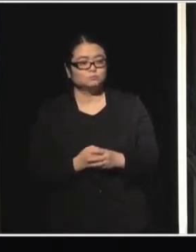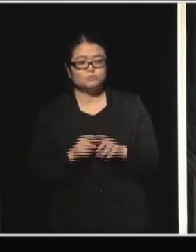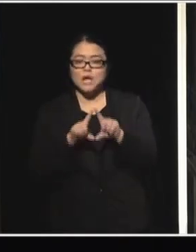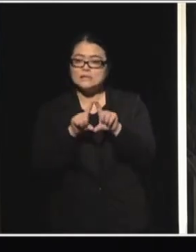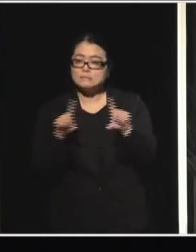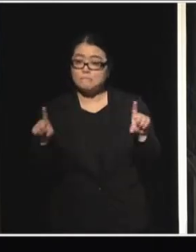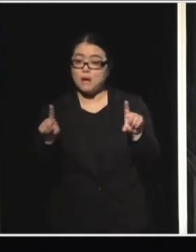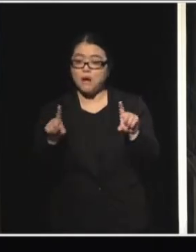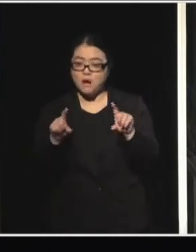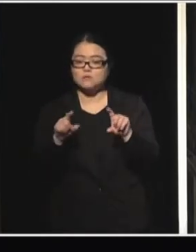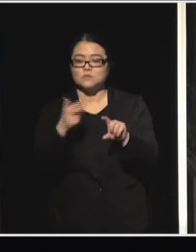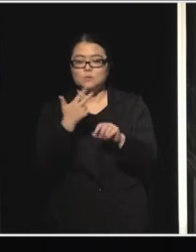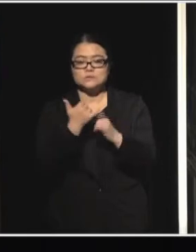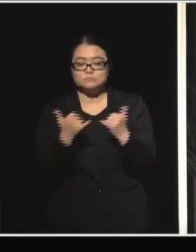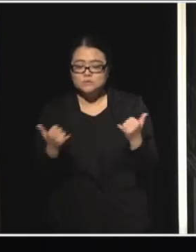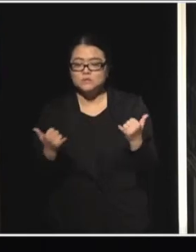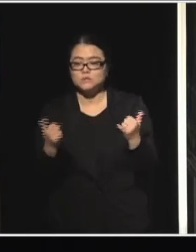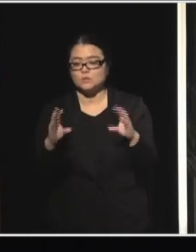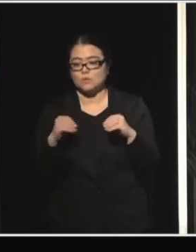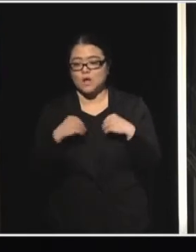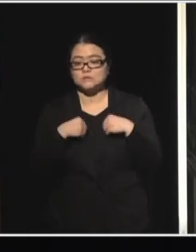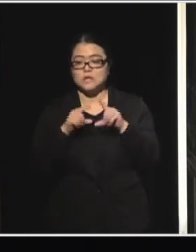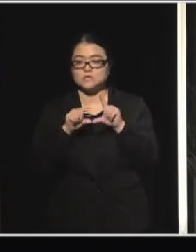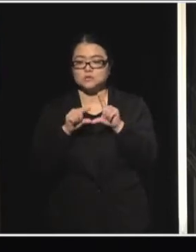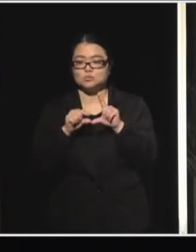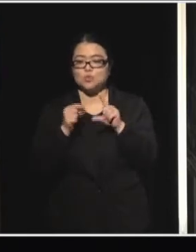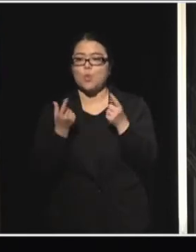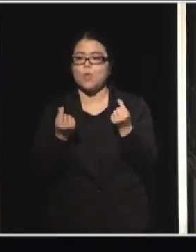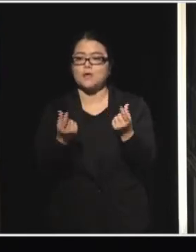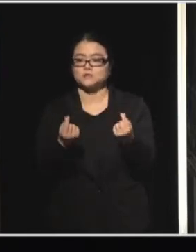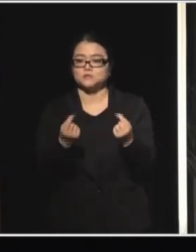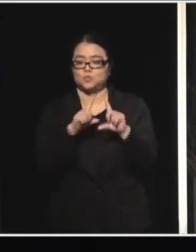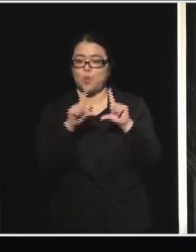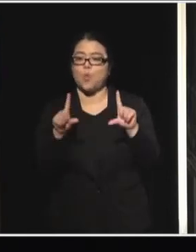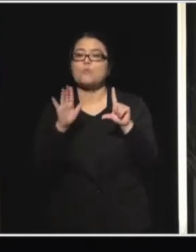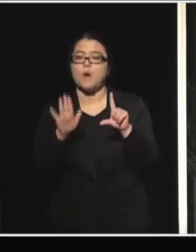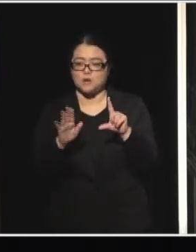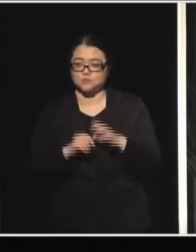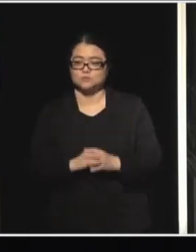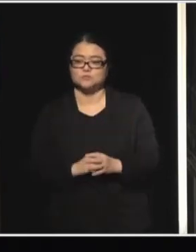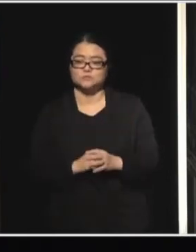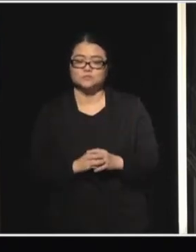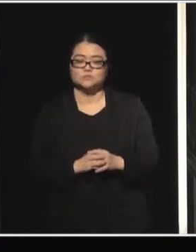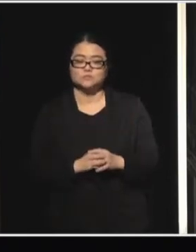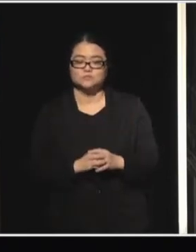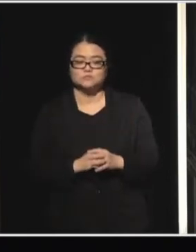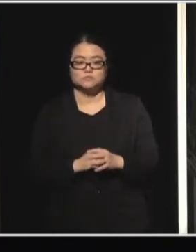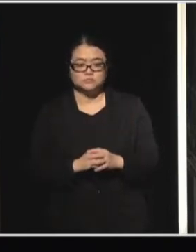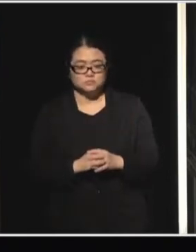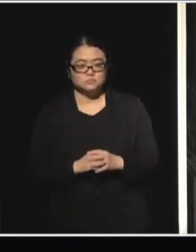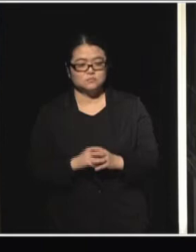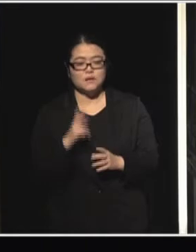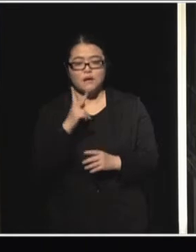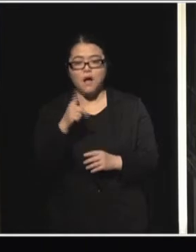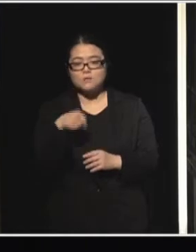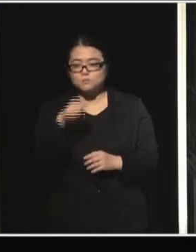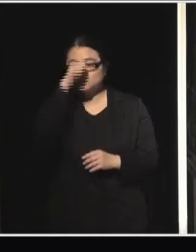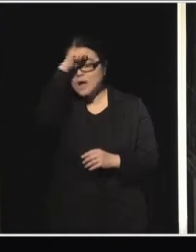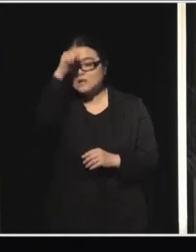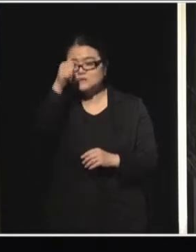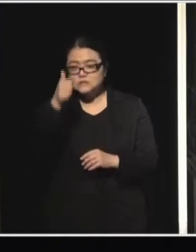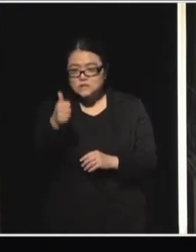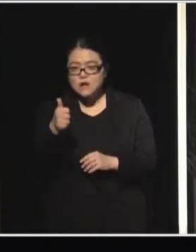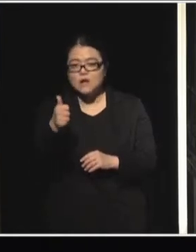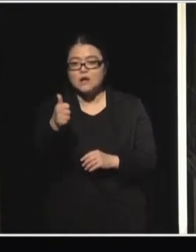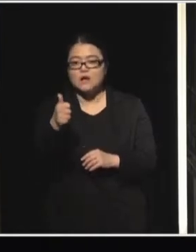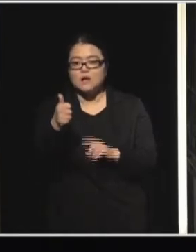ありますので全体を通して見ると元の眼科でさんであるとですね家